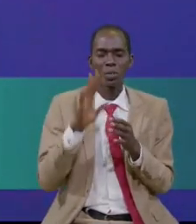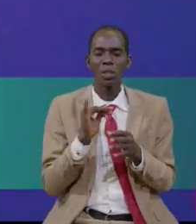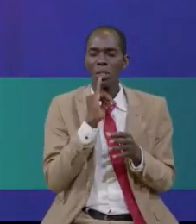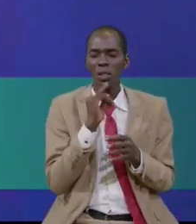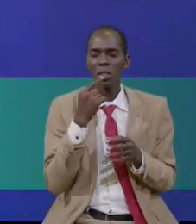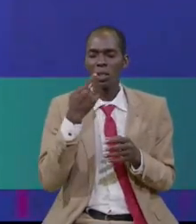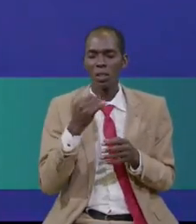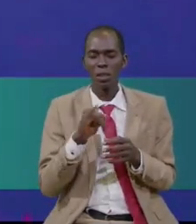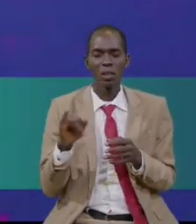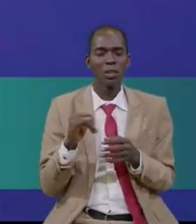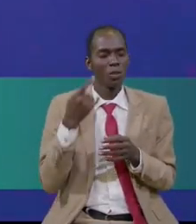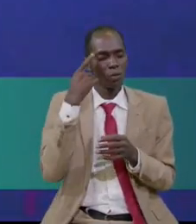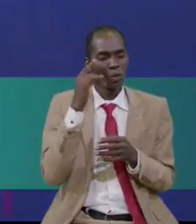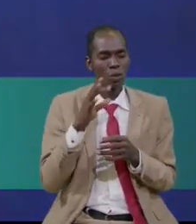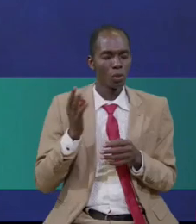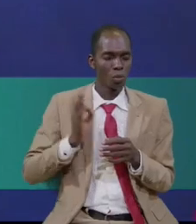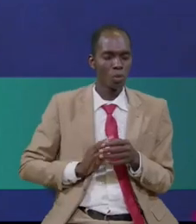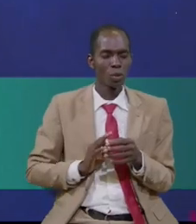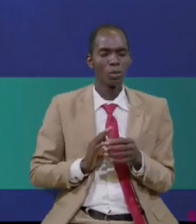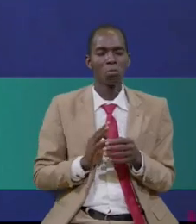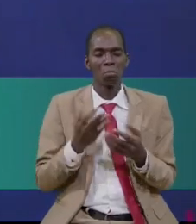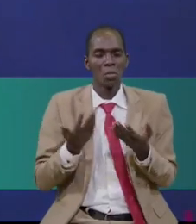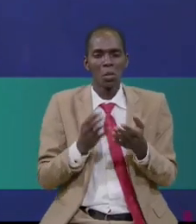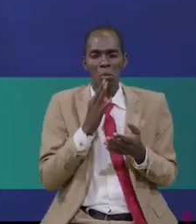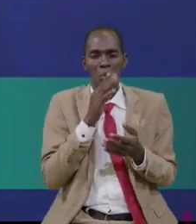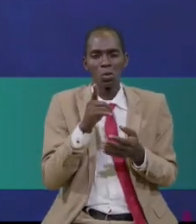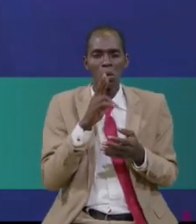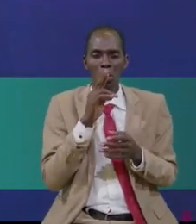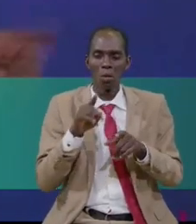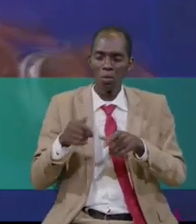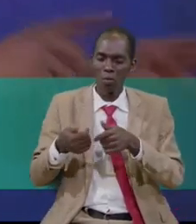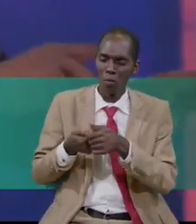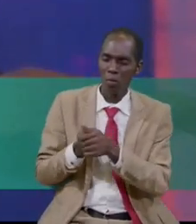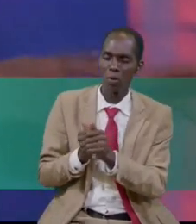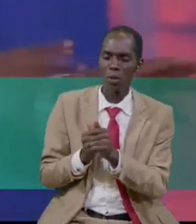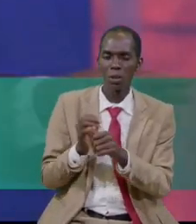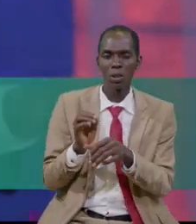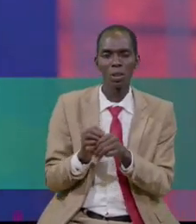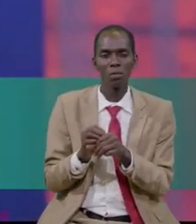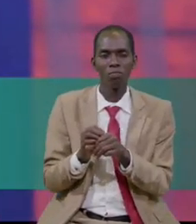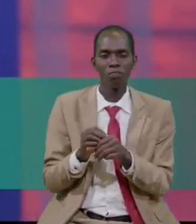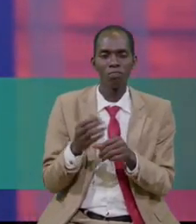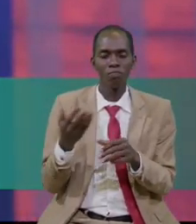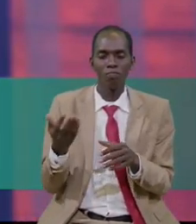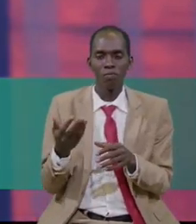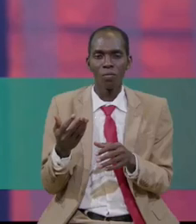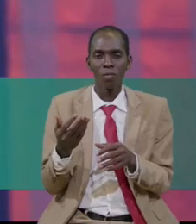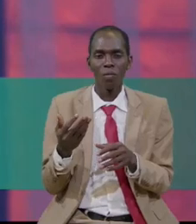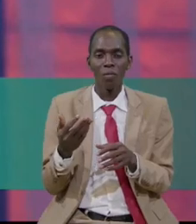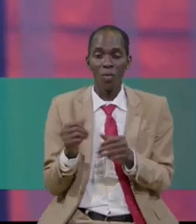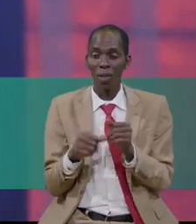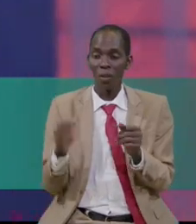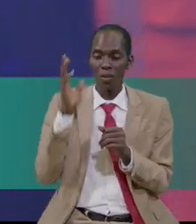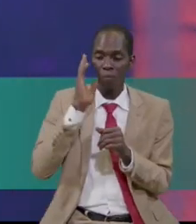Parce que tes intérêts baissent, est-ce que tu es au rouge? Et tout sera